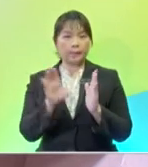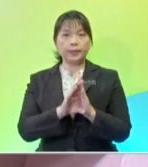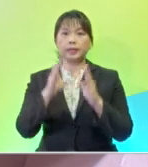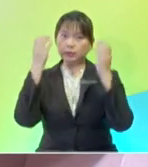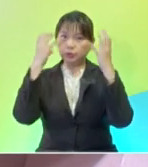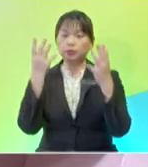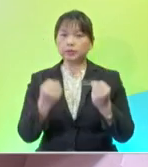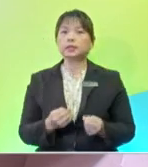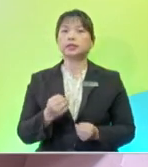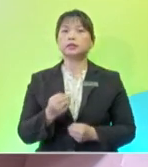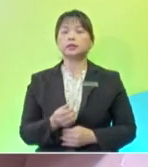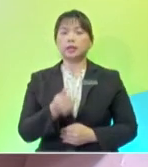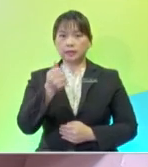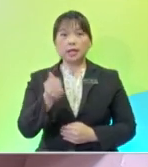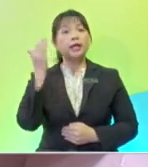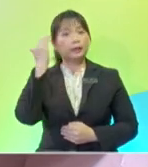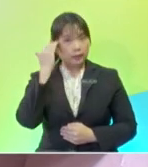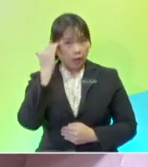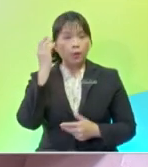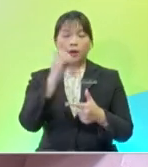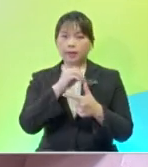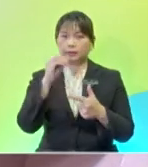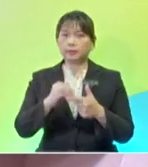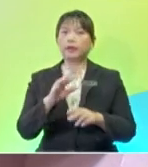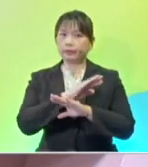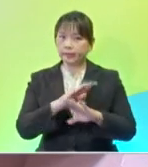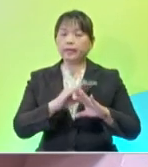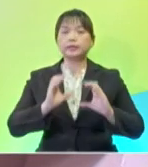ke tahu atau tidak karena